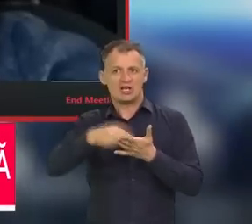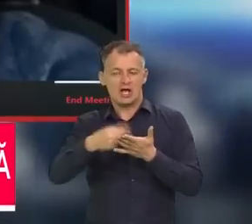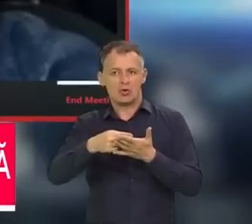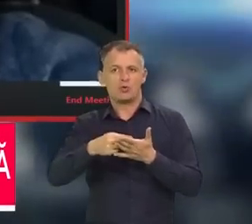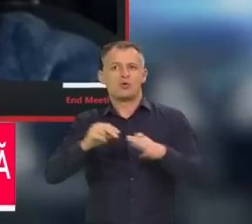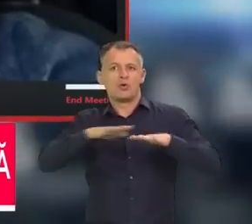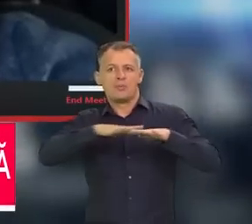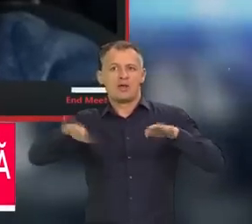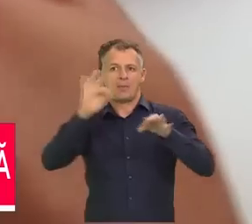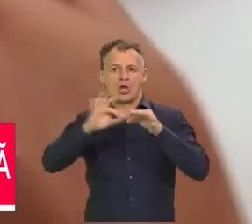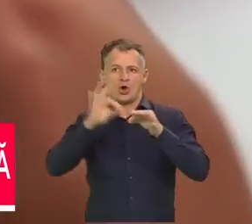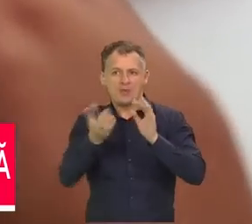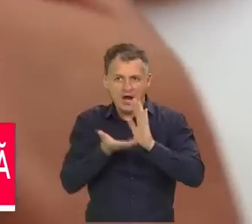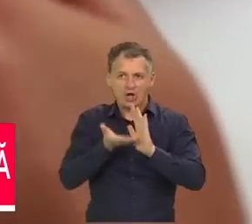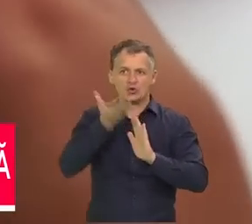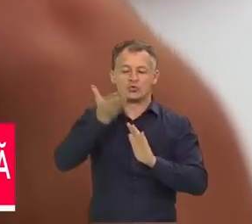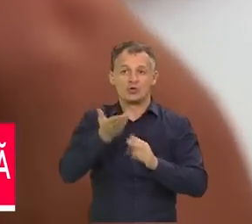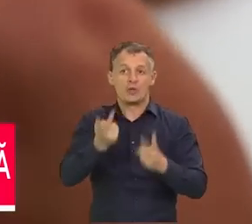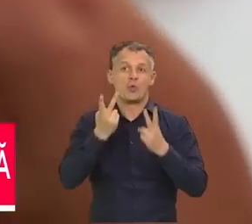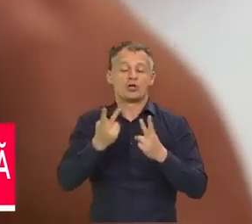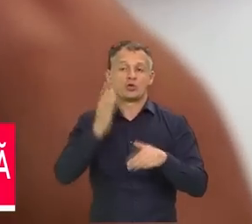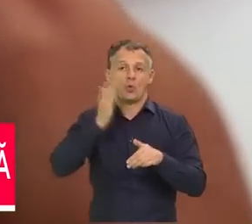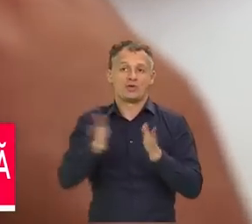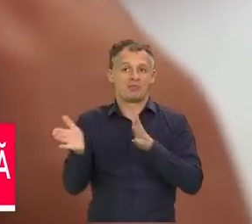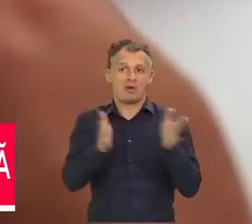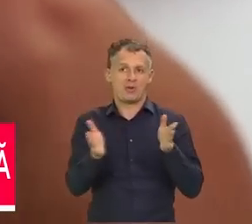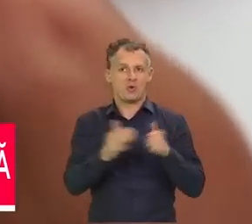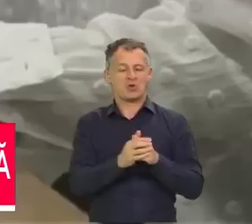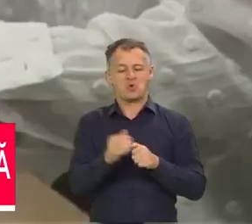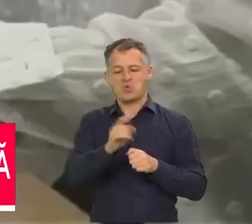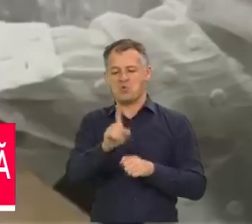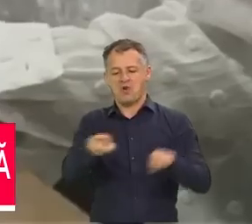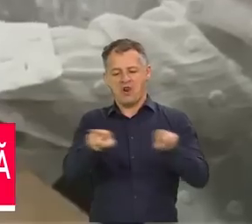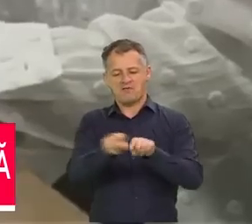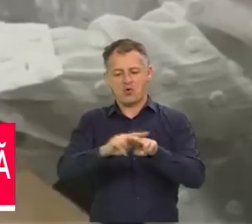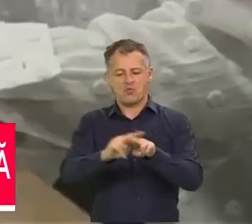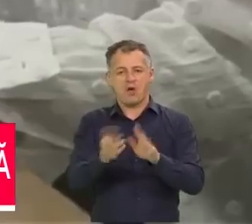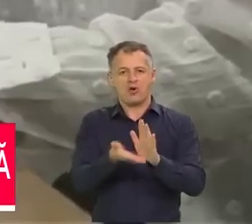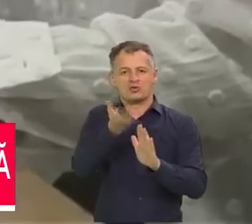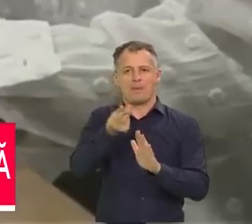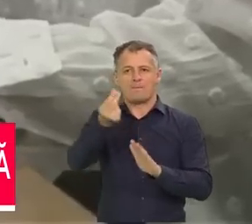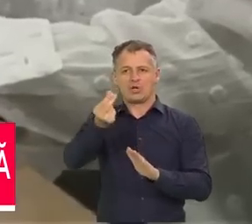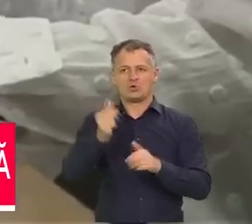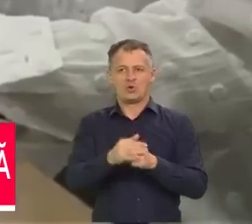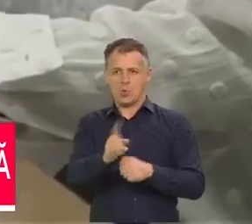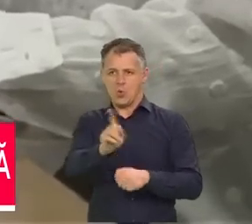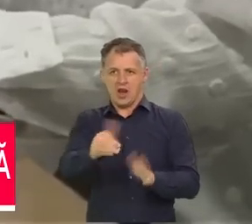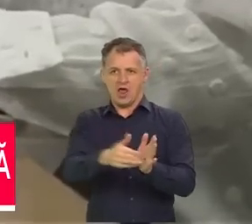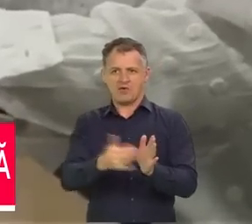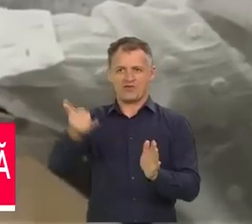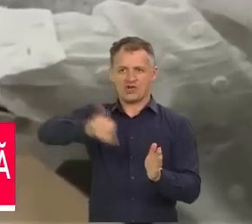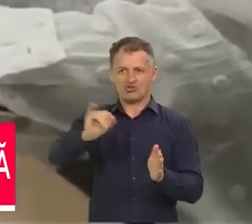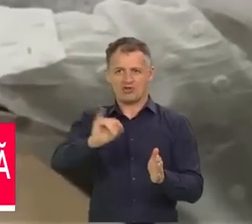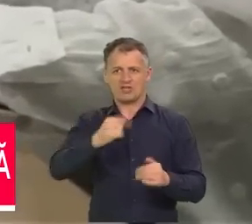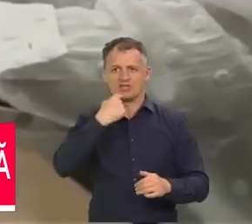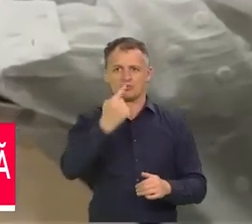au crescut semnificativ în ultima vreme. Poate nu în aceeași măsură în care au crescut prețurile. Nu era nevoie să vină cineva și să